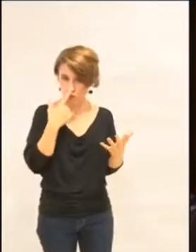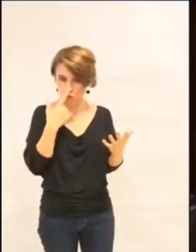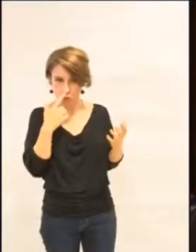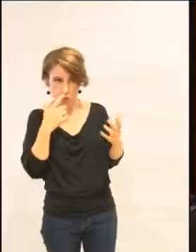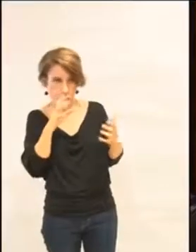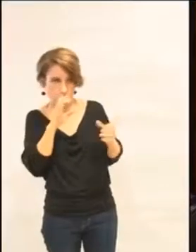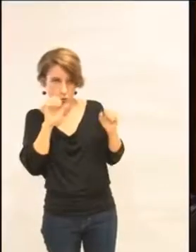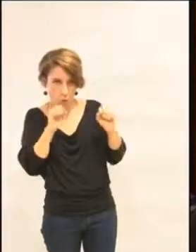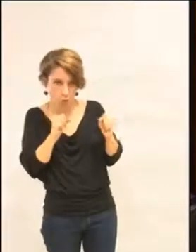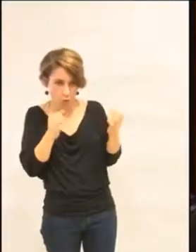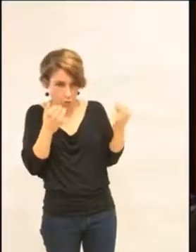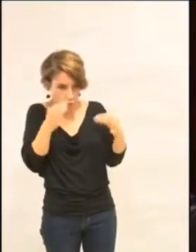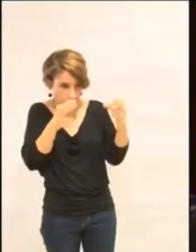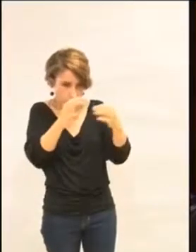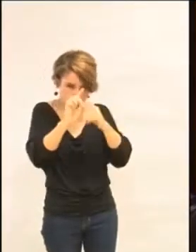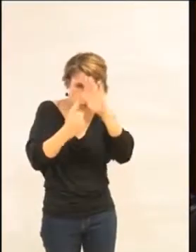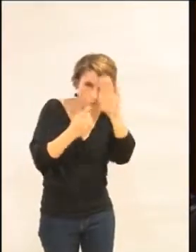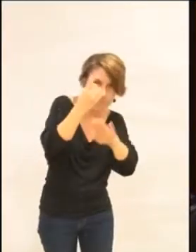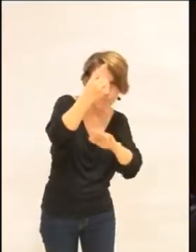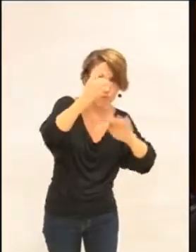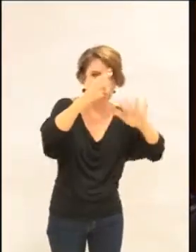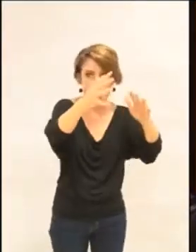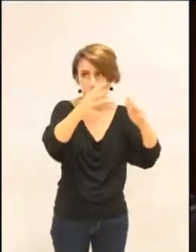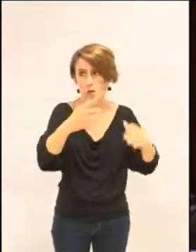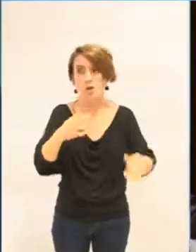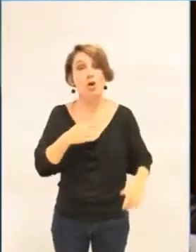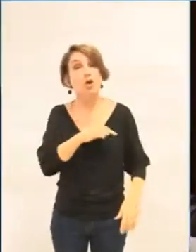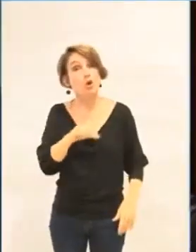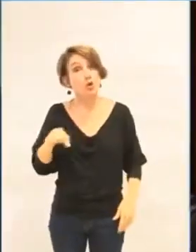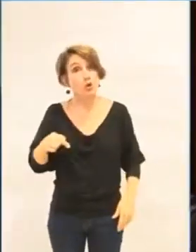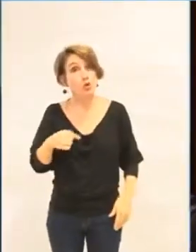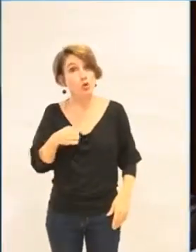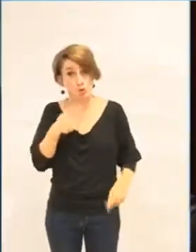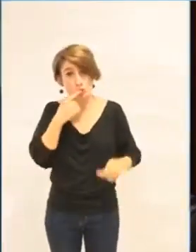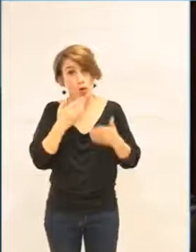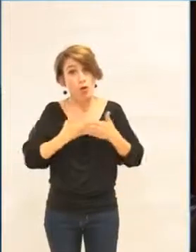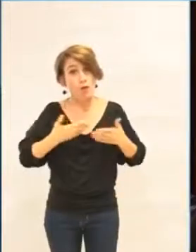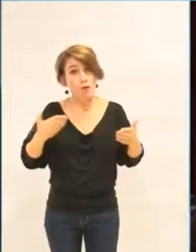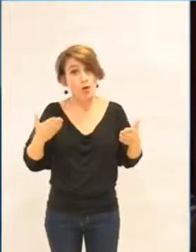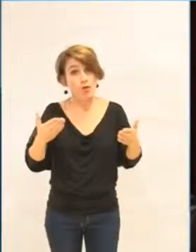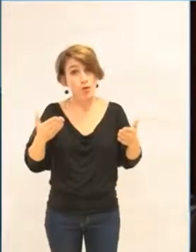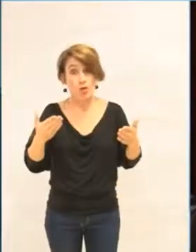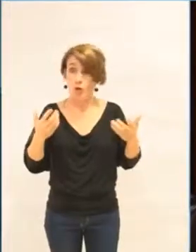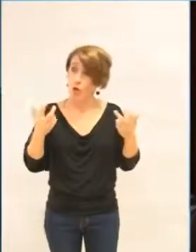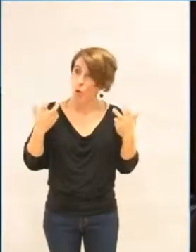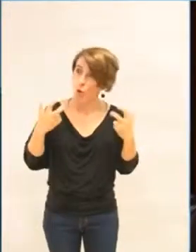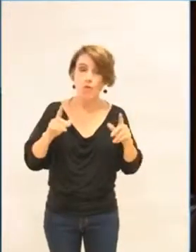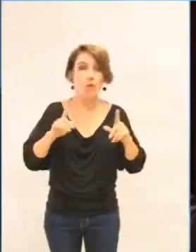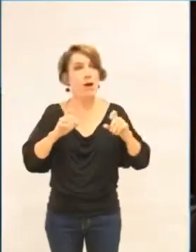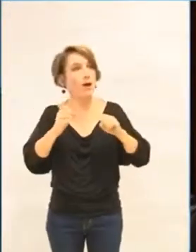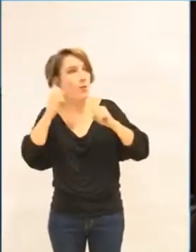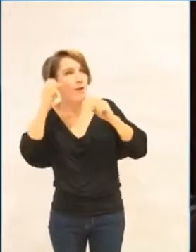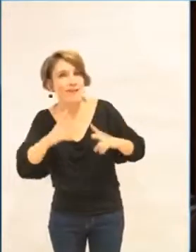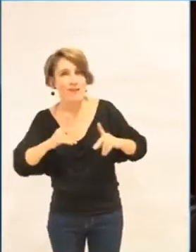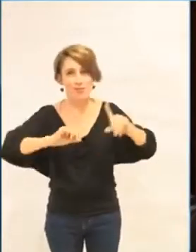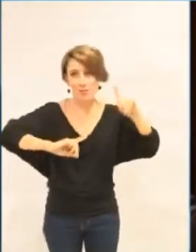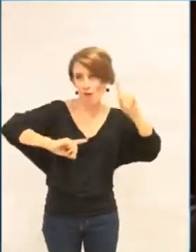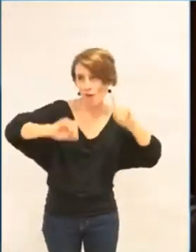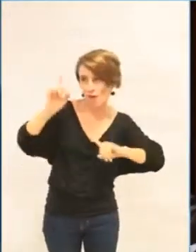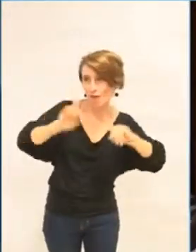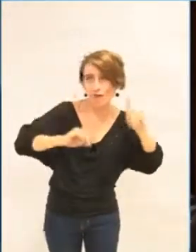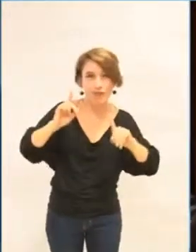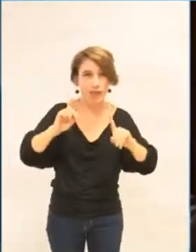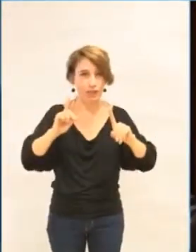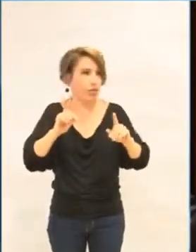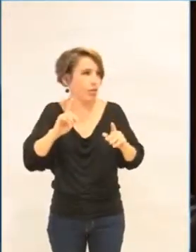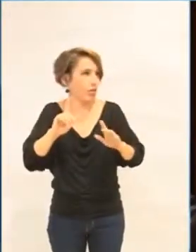populaire et fédérateur. Nous ne sommes pas favorables, nous le disons très clairement, à ce qu'un événement populaire, même connaissant des